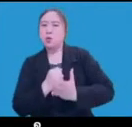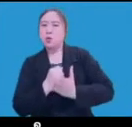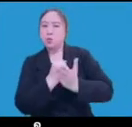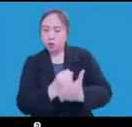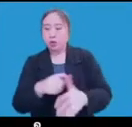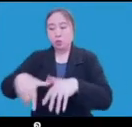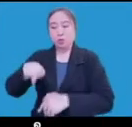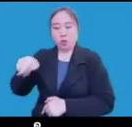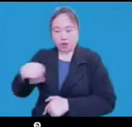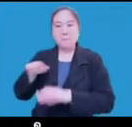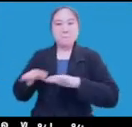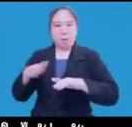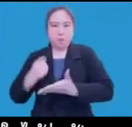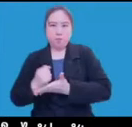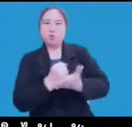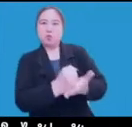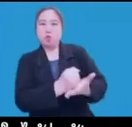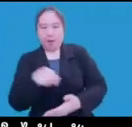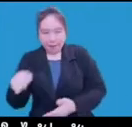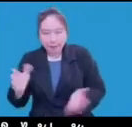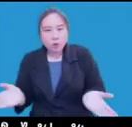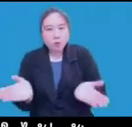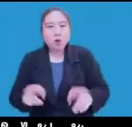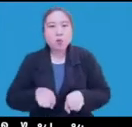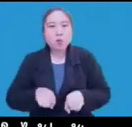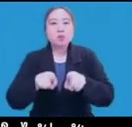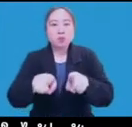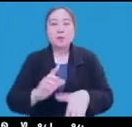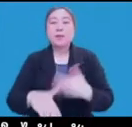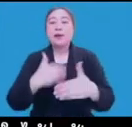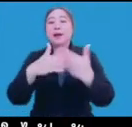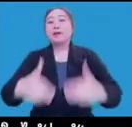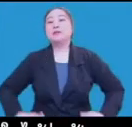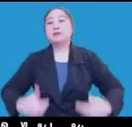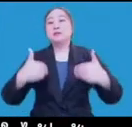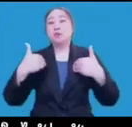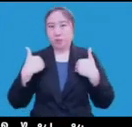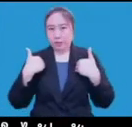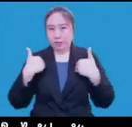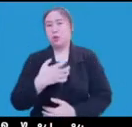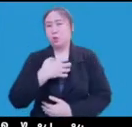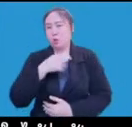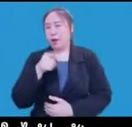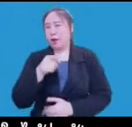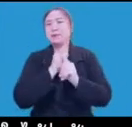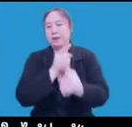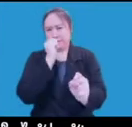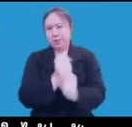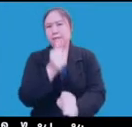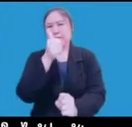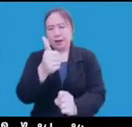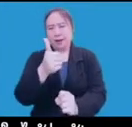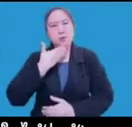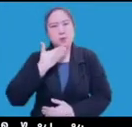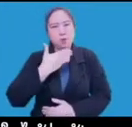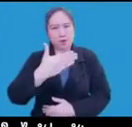นที่พร้อมที่จะช่วยเพื่อนก็แล้วแต่นะคะเขาจะเดินไปด้วยกันและสามารถพัฒนาคุณภาพชีวิตตามที่เราต้องการได้อย่